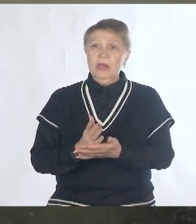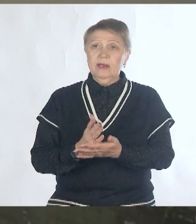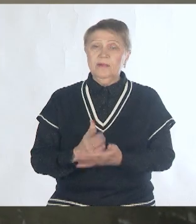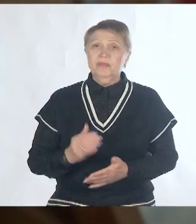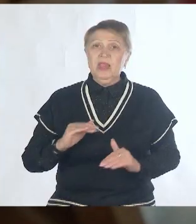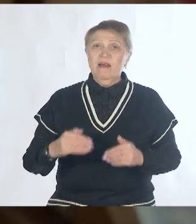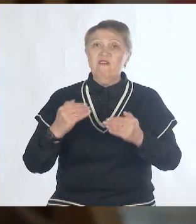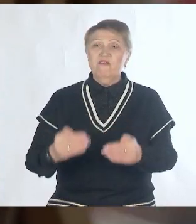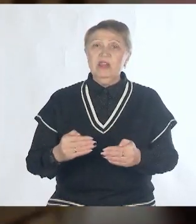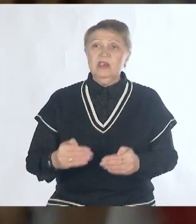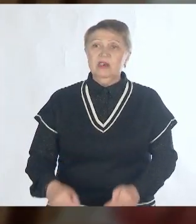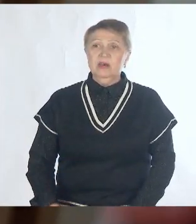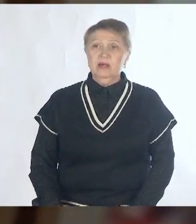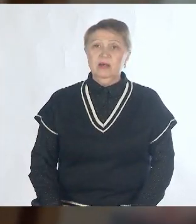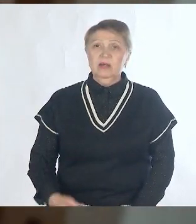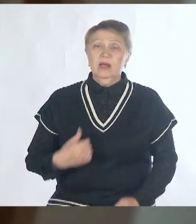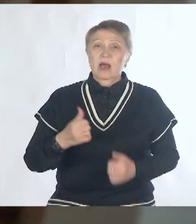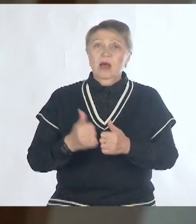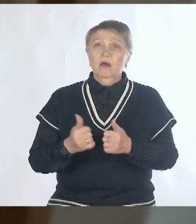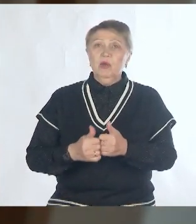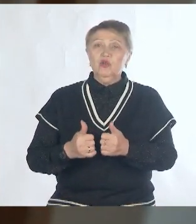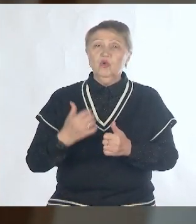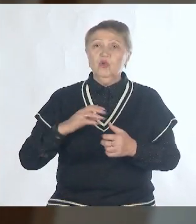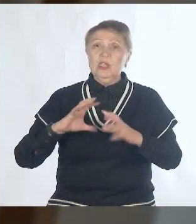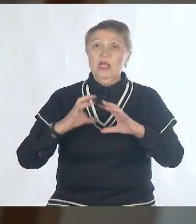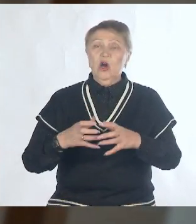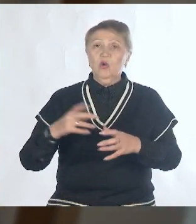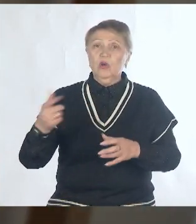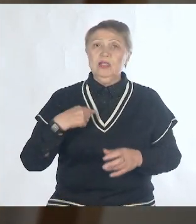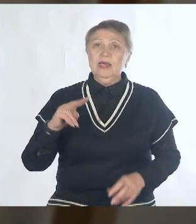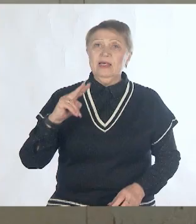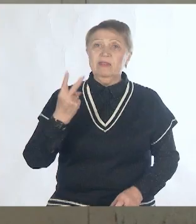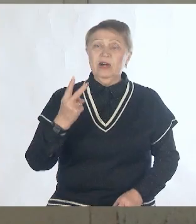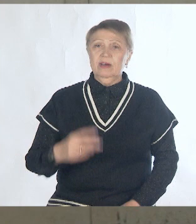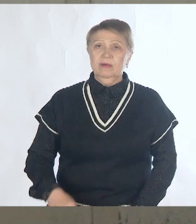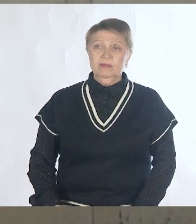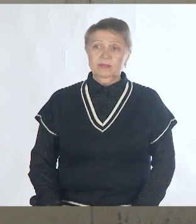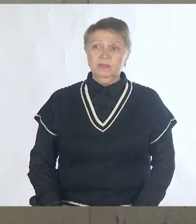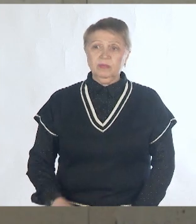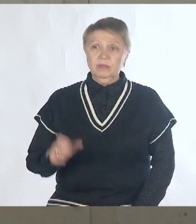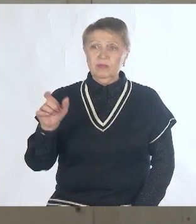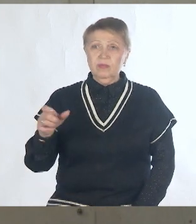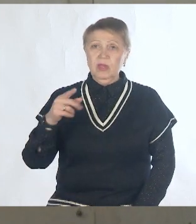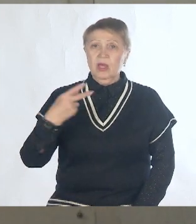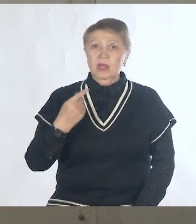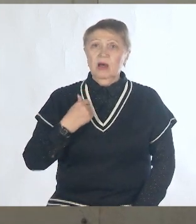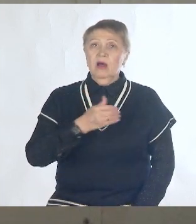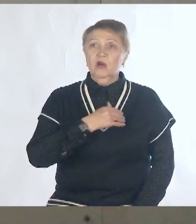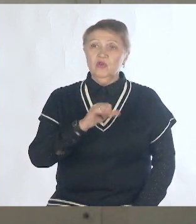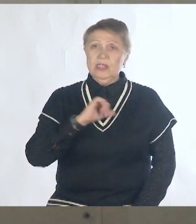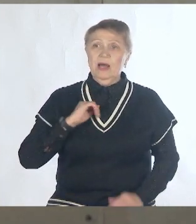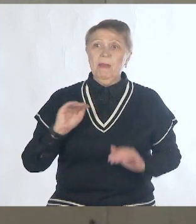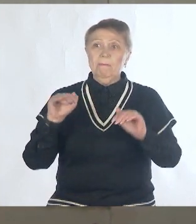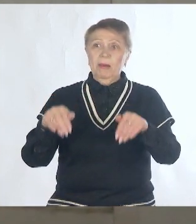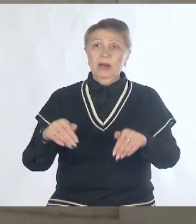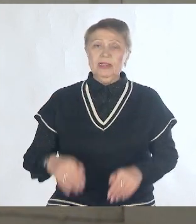и вы кими что народ чемпионат два человека и один улетели но я сам хочу попасть именно